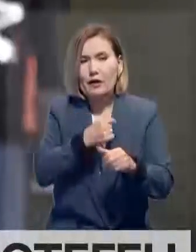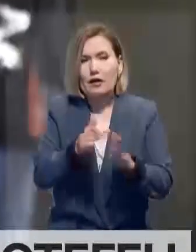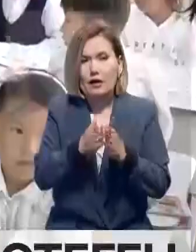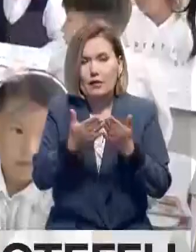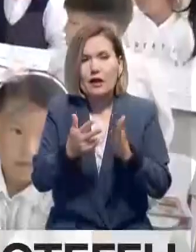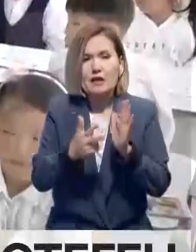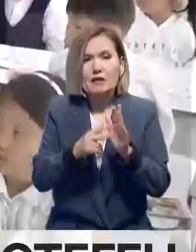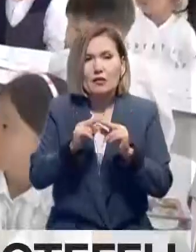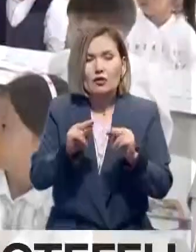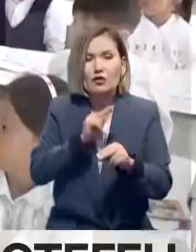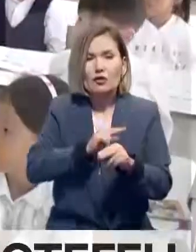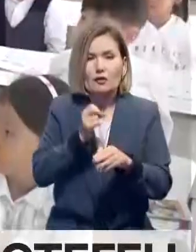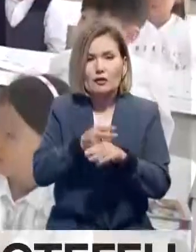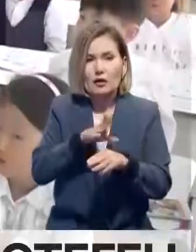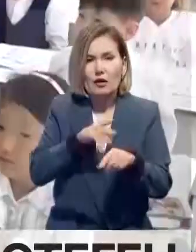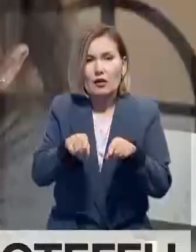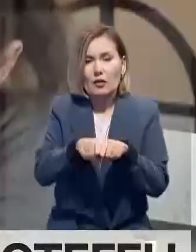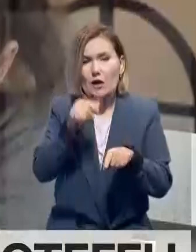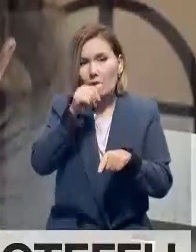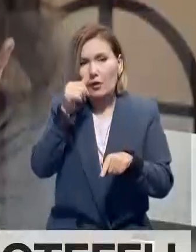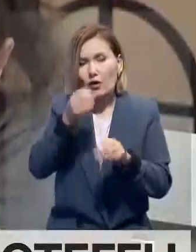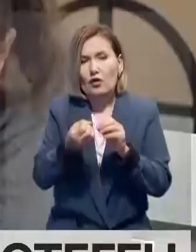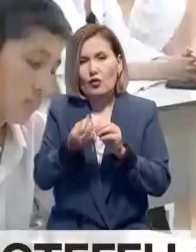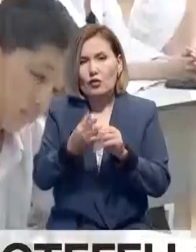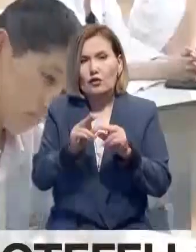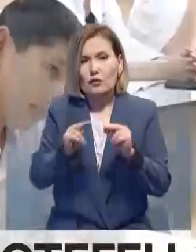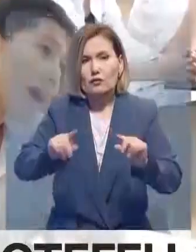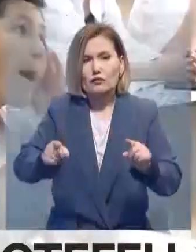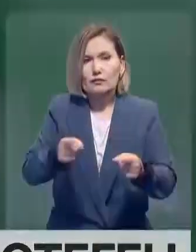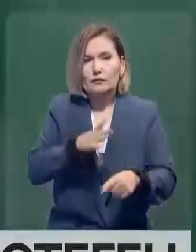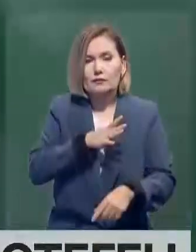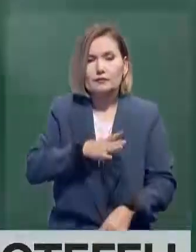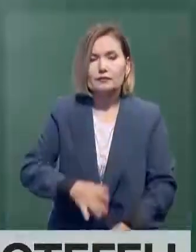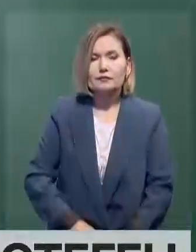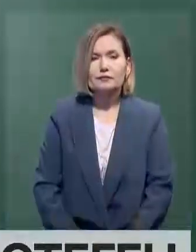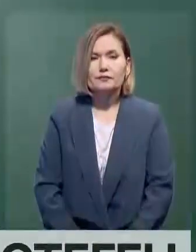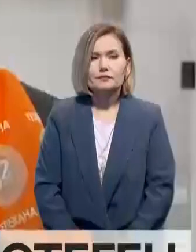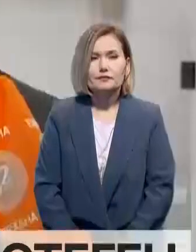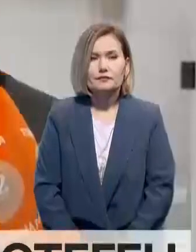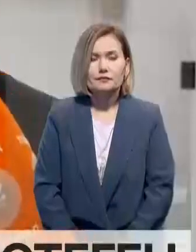жұмыстан шығарылды. Ал былтыр осындай 14 қылмыстық іс қозғалған.